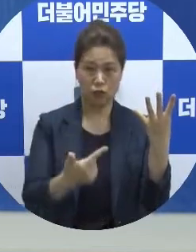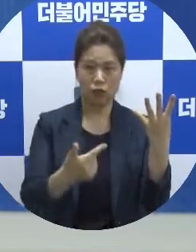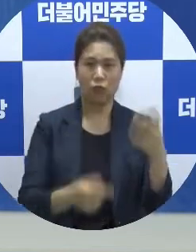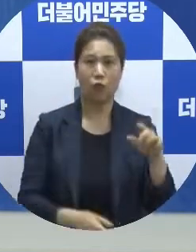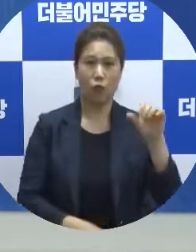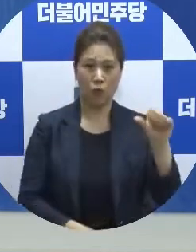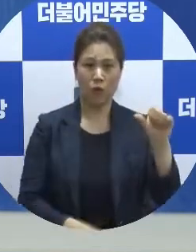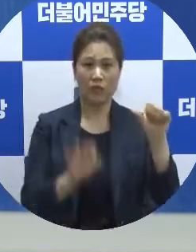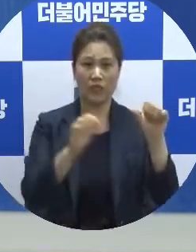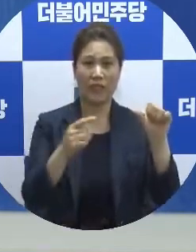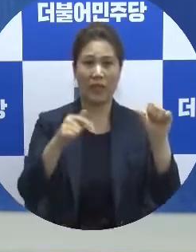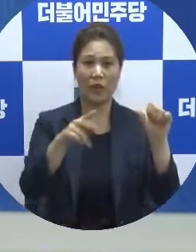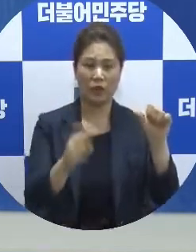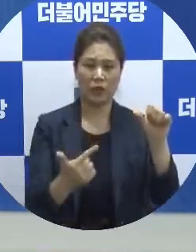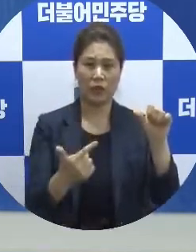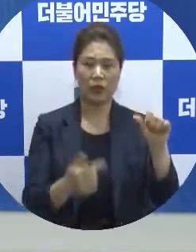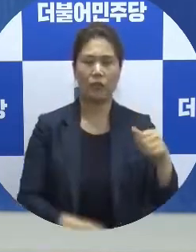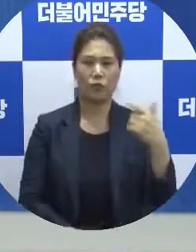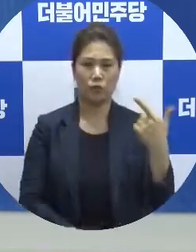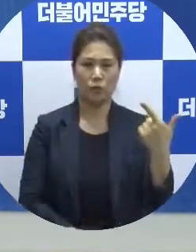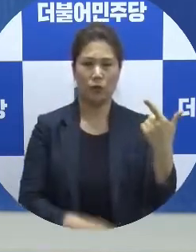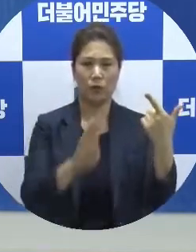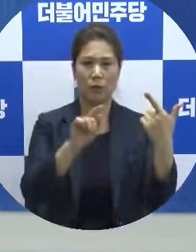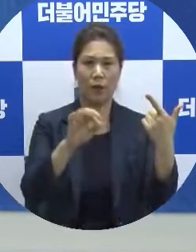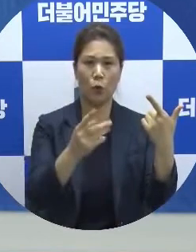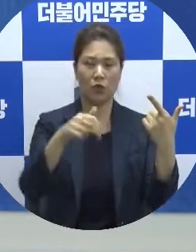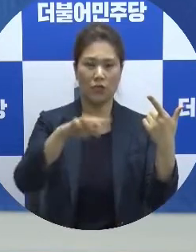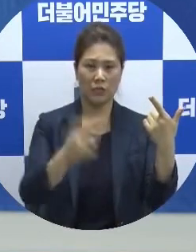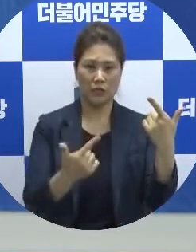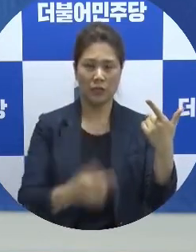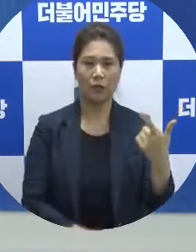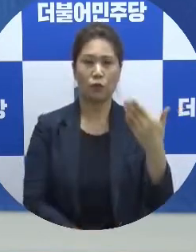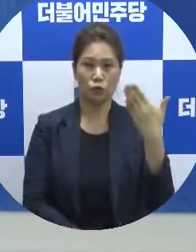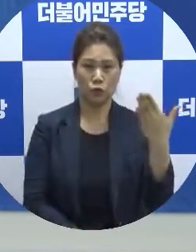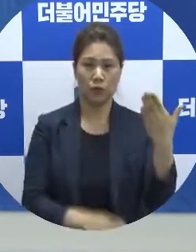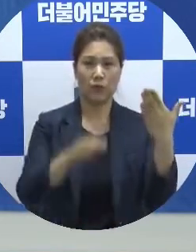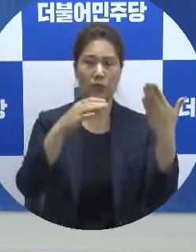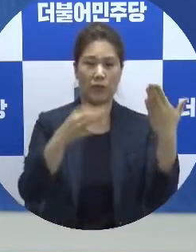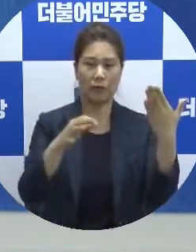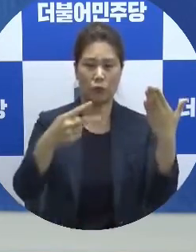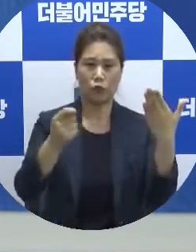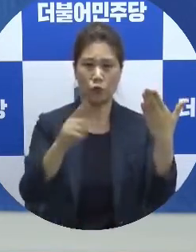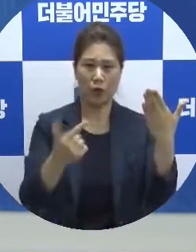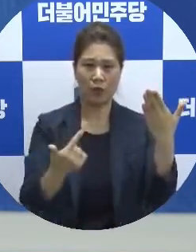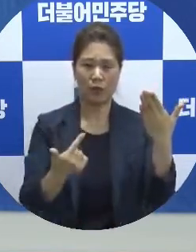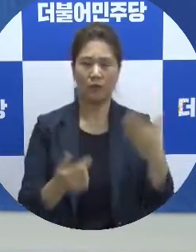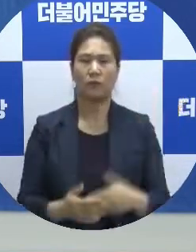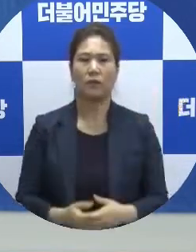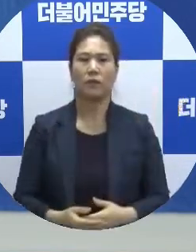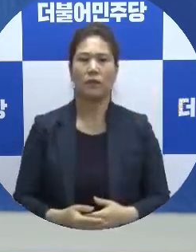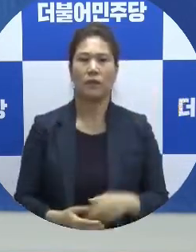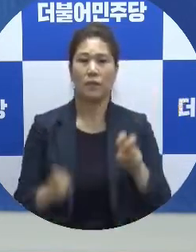기호 5번 이낙연, 기호 6번 박용진, 기호 9번 김두관. 이상으로